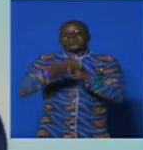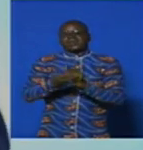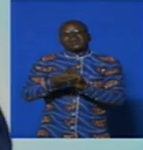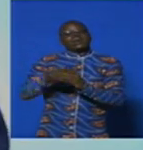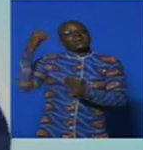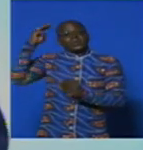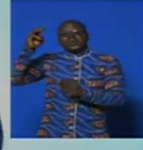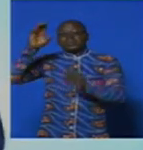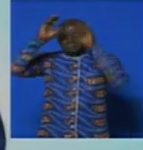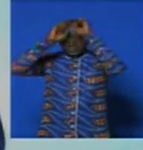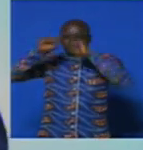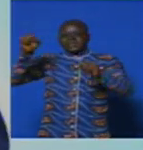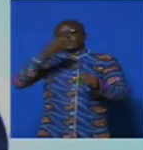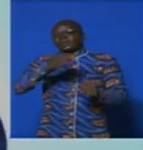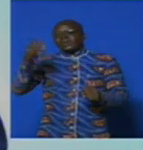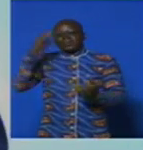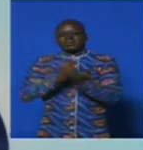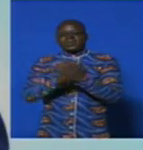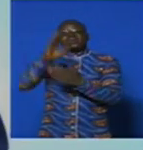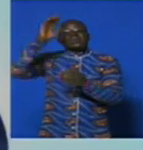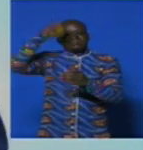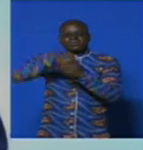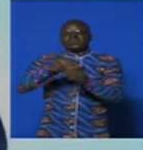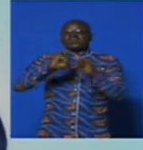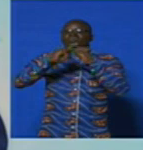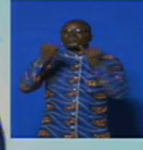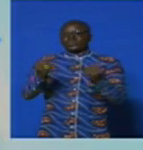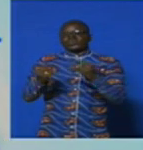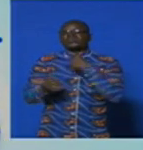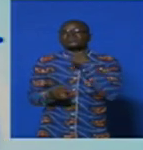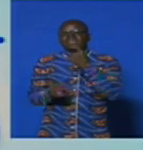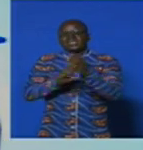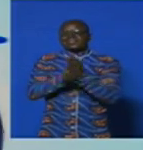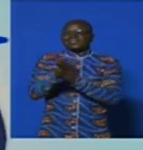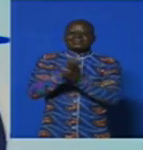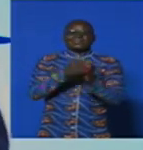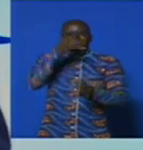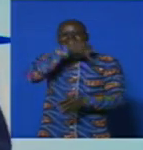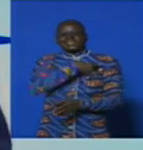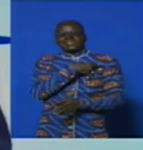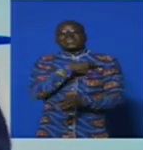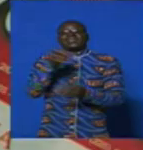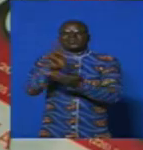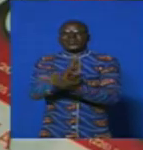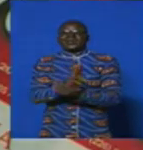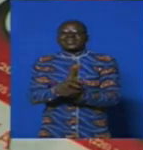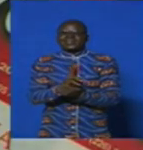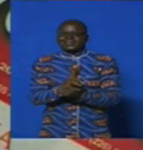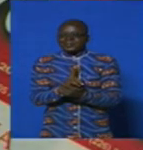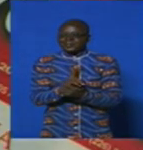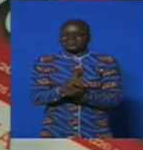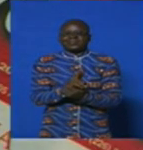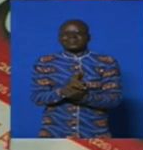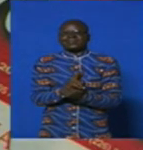président du Faso par le chef de file de l'opposition dans les colonnes des journaux est dit d'intérêt. La revue de presse avec Vincent Tiendrebego.